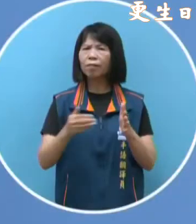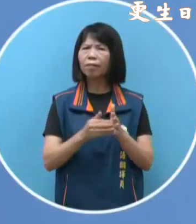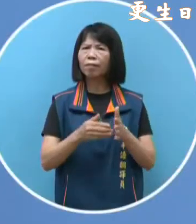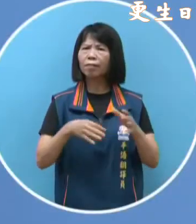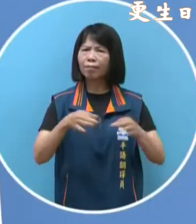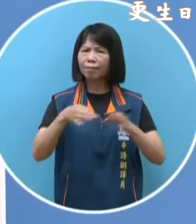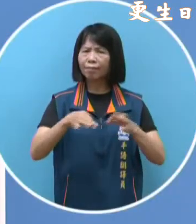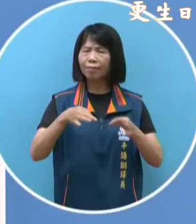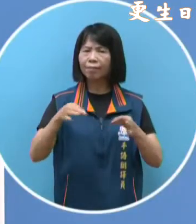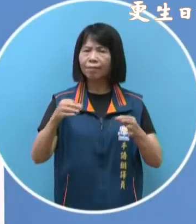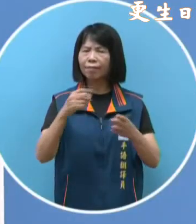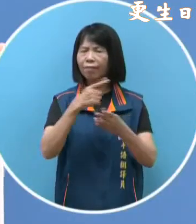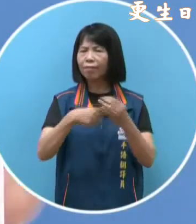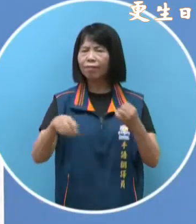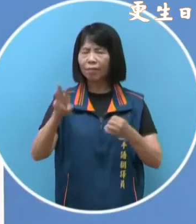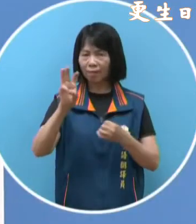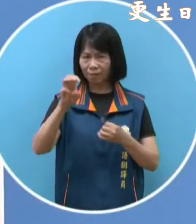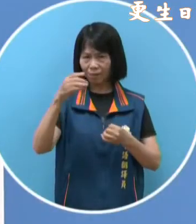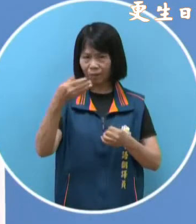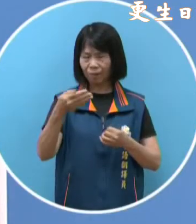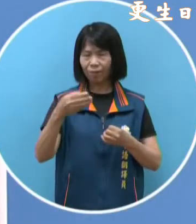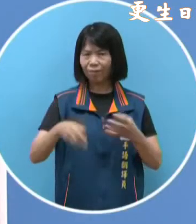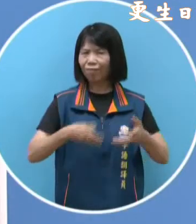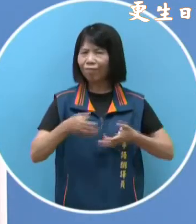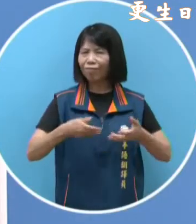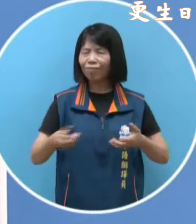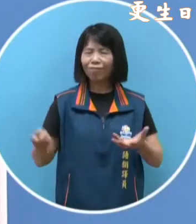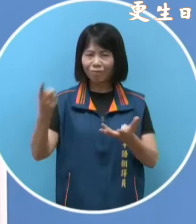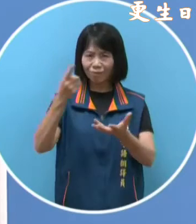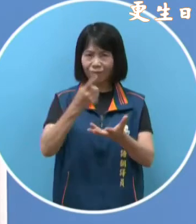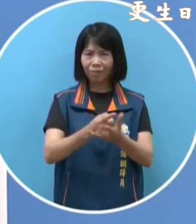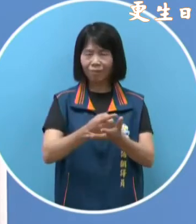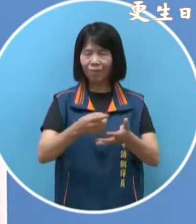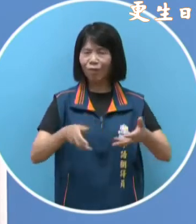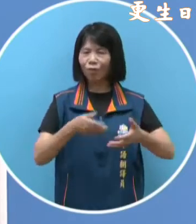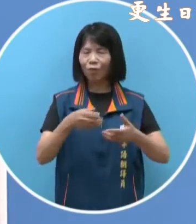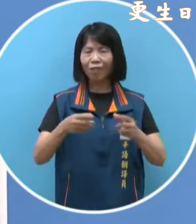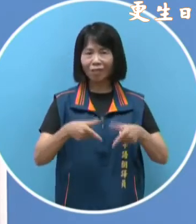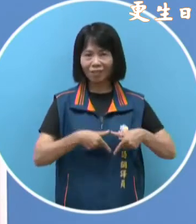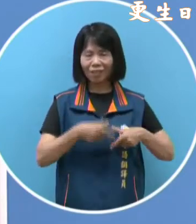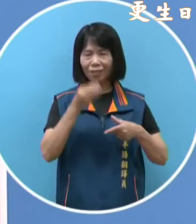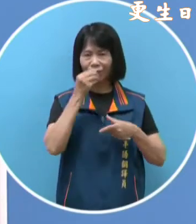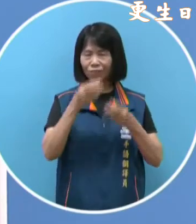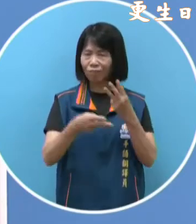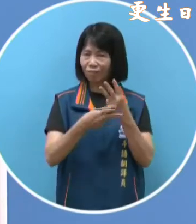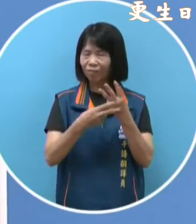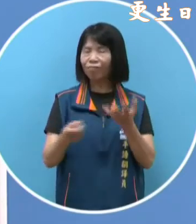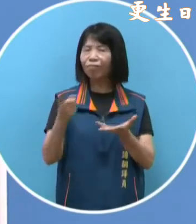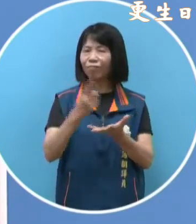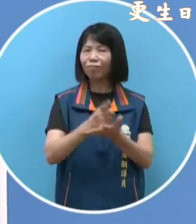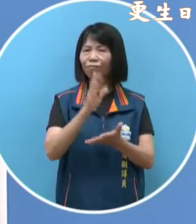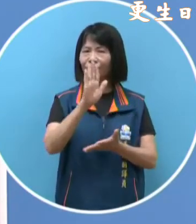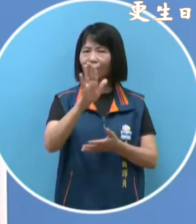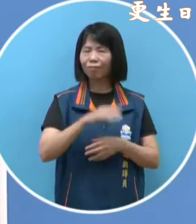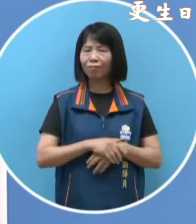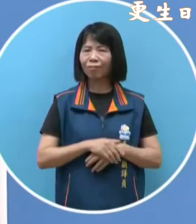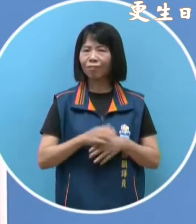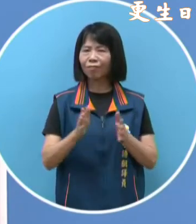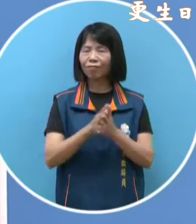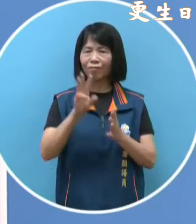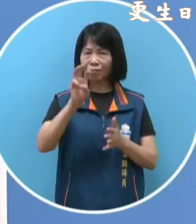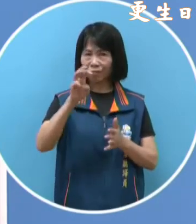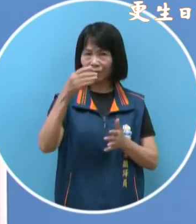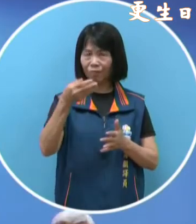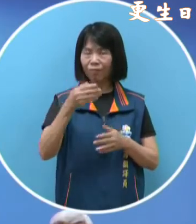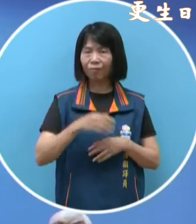个商店来热心哈参加我们的暖心食堂哦，暖心食堂。那这个部分我们仍然